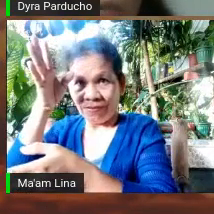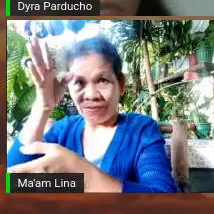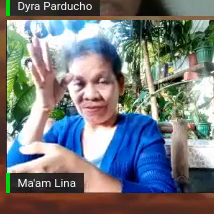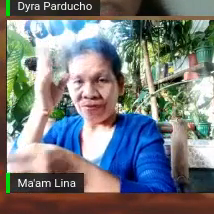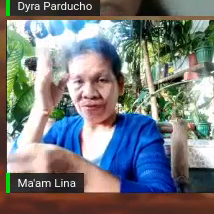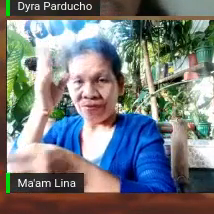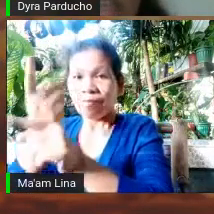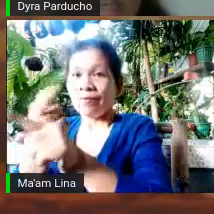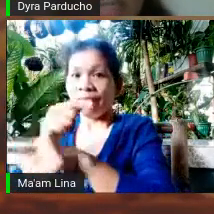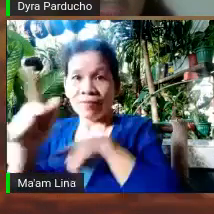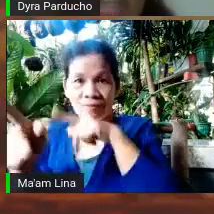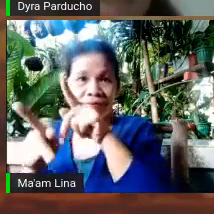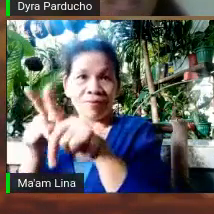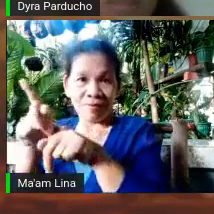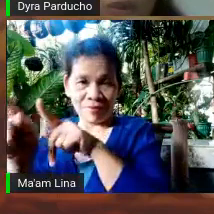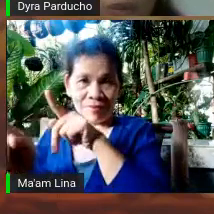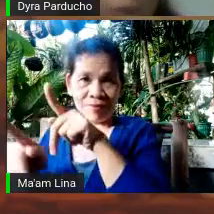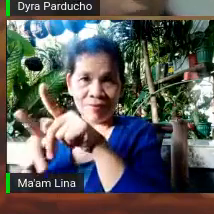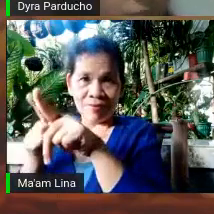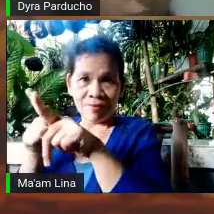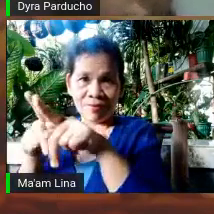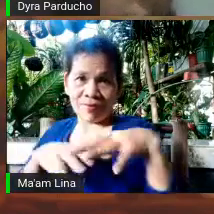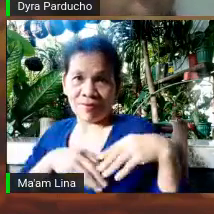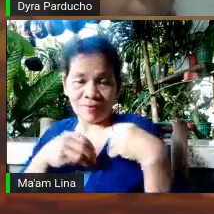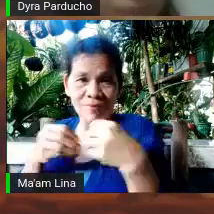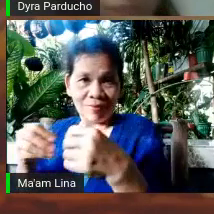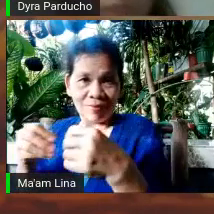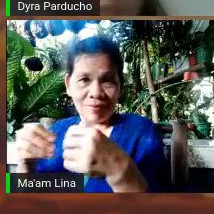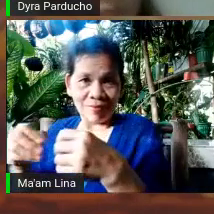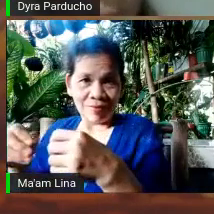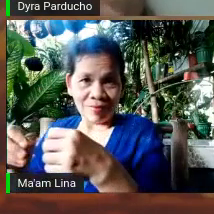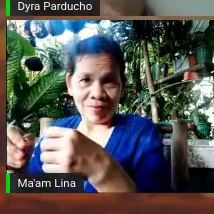sa buong Israel ay ilipat niya po doon sa